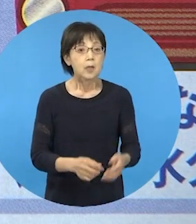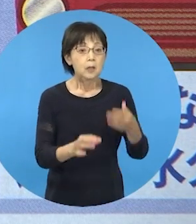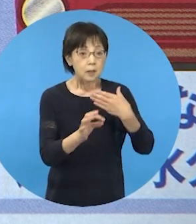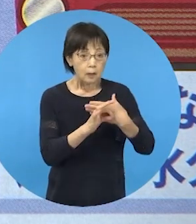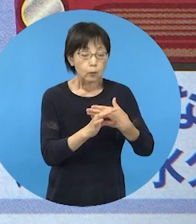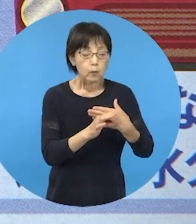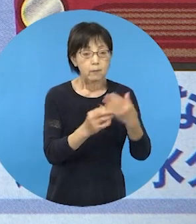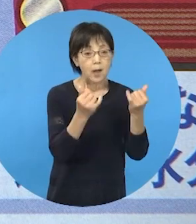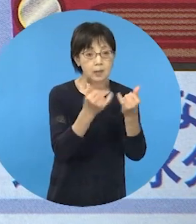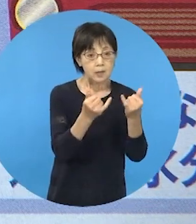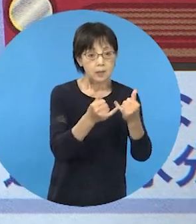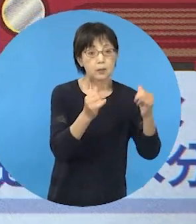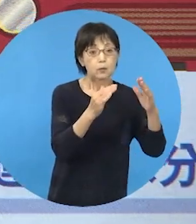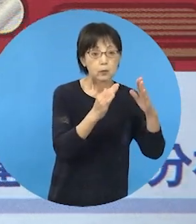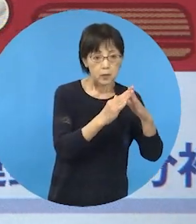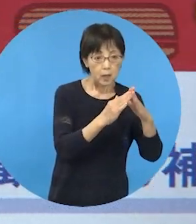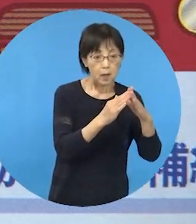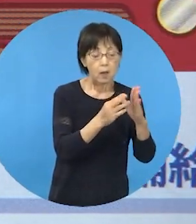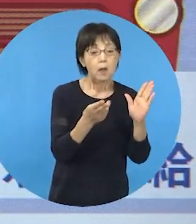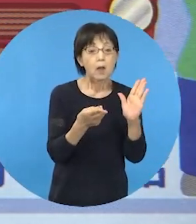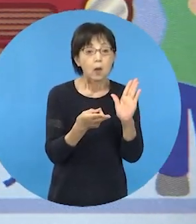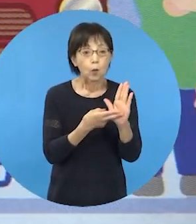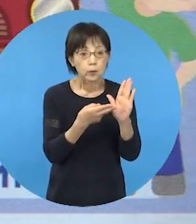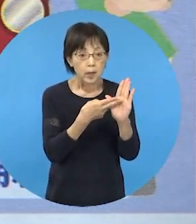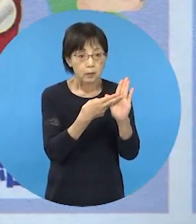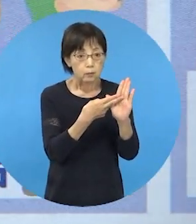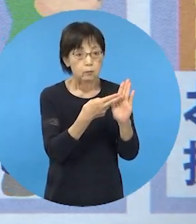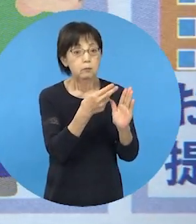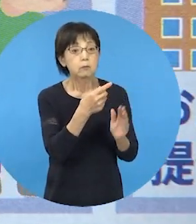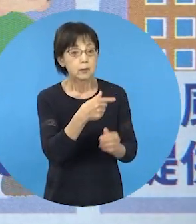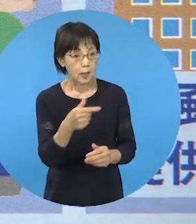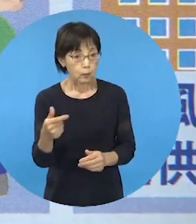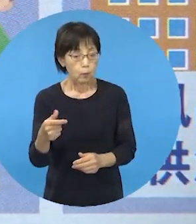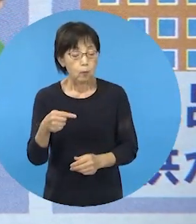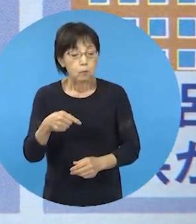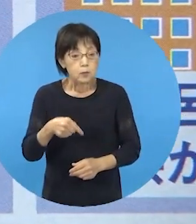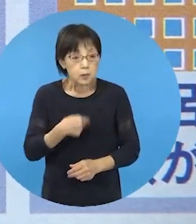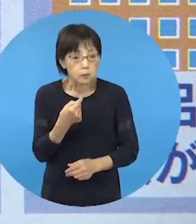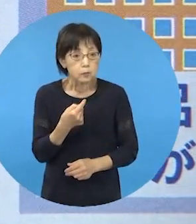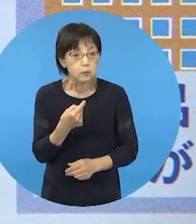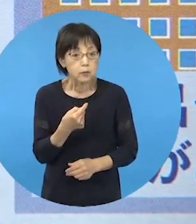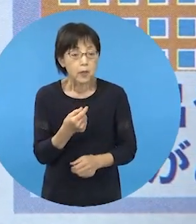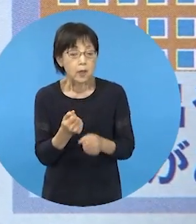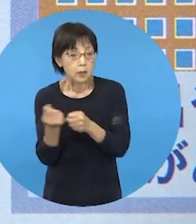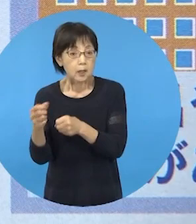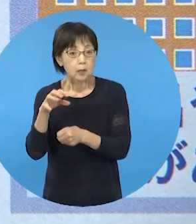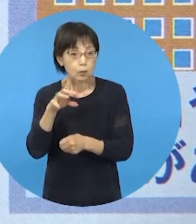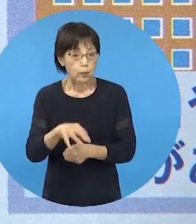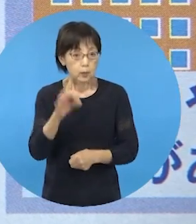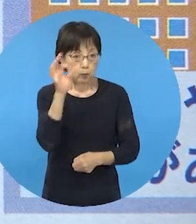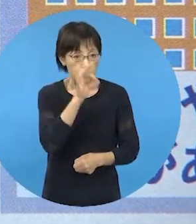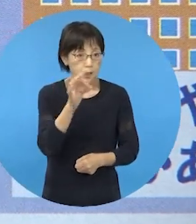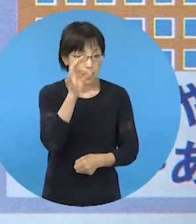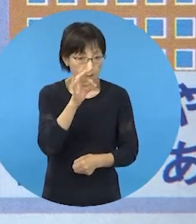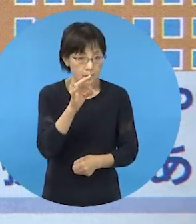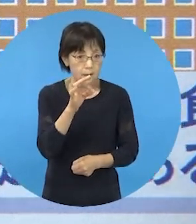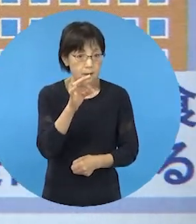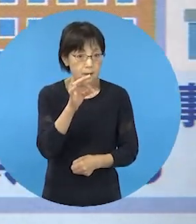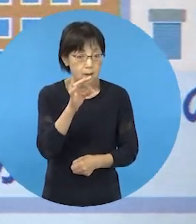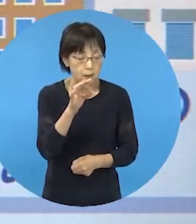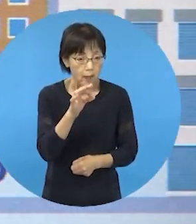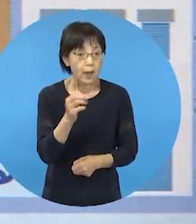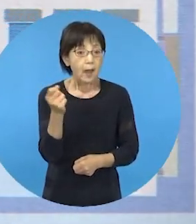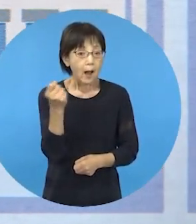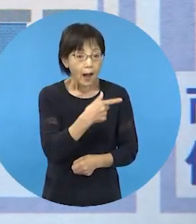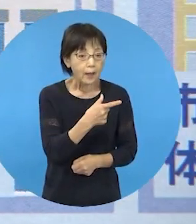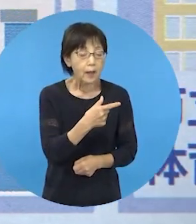人や親戚の家、ホテルや旅館など避難先を市民全員で確保していただきい